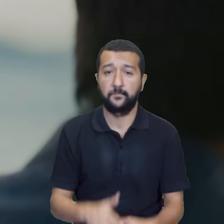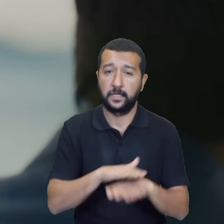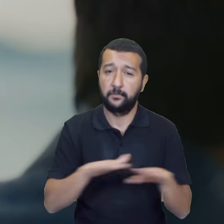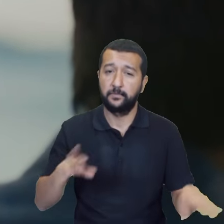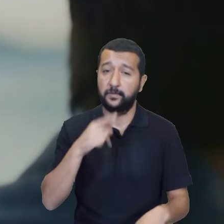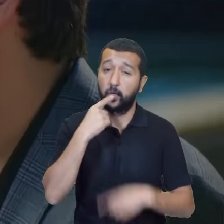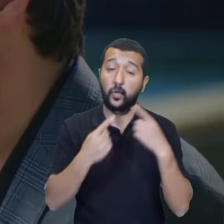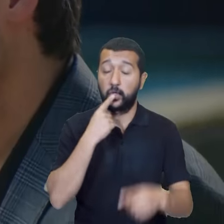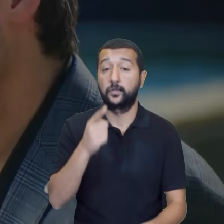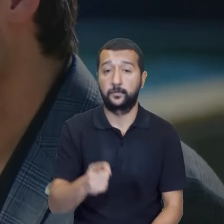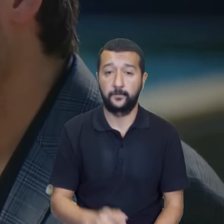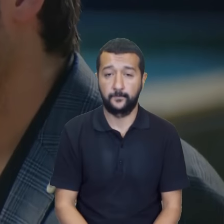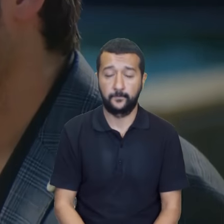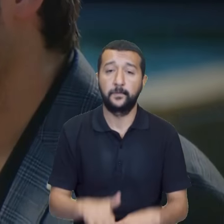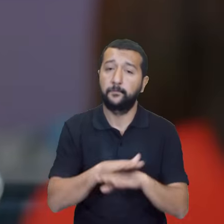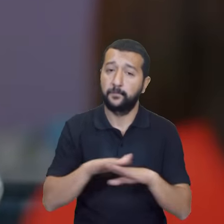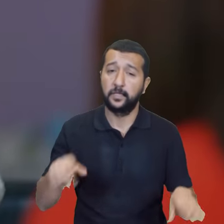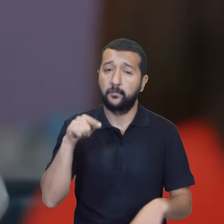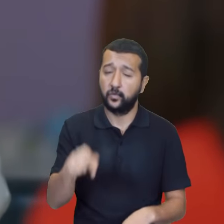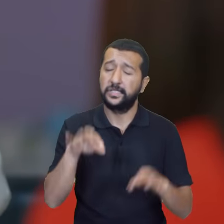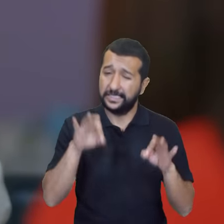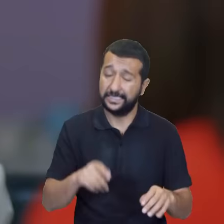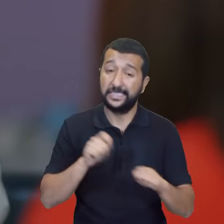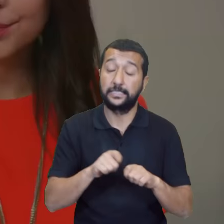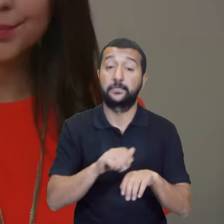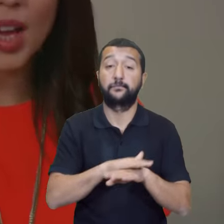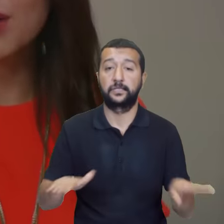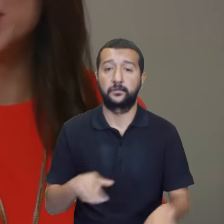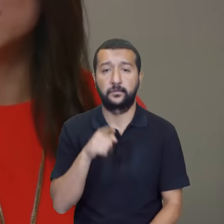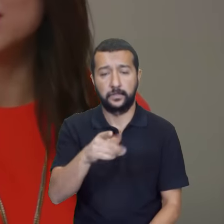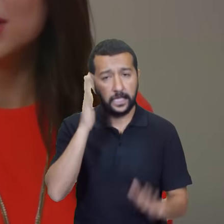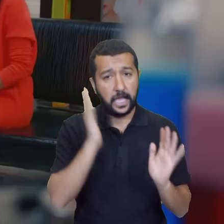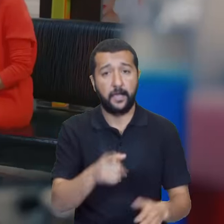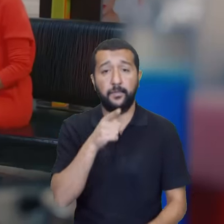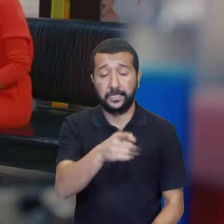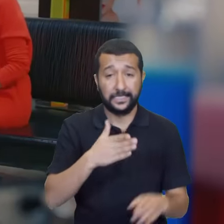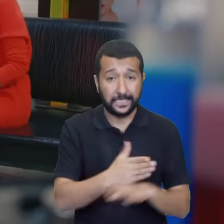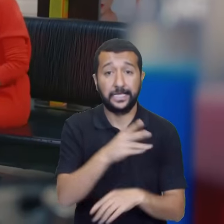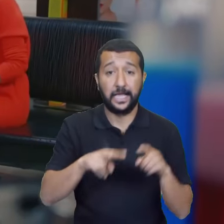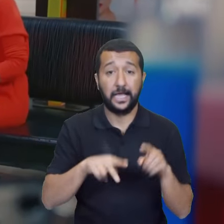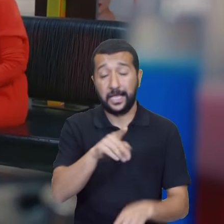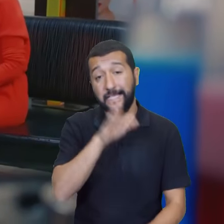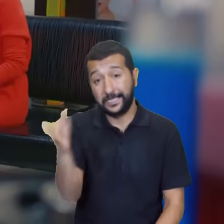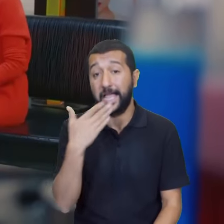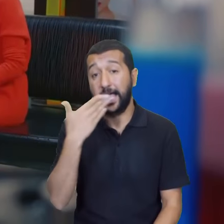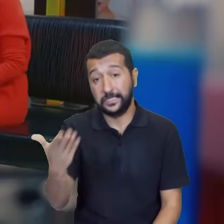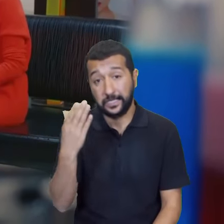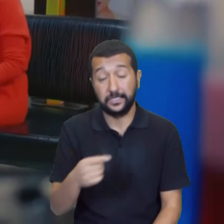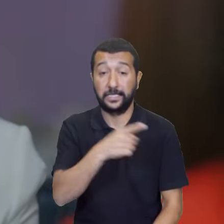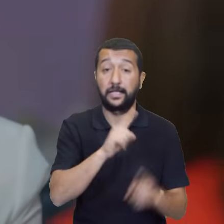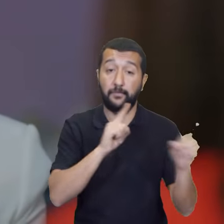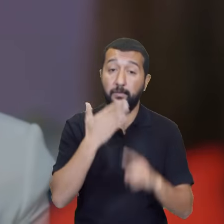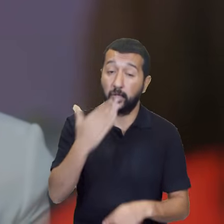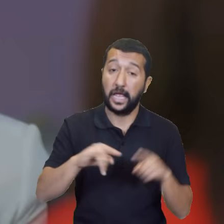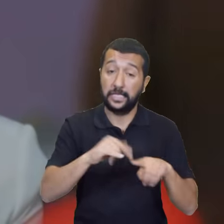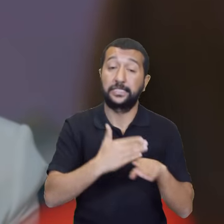Bitmiş gibi konuşuyorsun. Bitti. Bu sefer bu iş bitti. Ah be Itır. Keşke adliyeye gittiğinde açıklasaydın halini söylediğini.